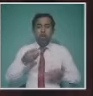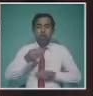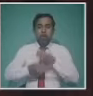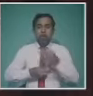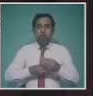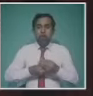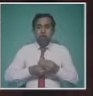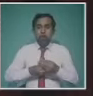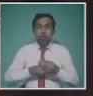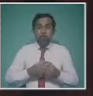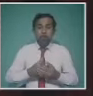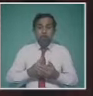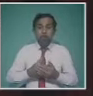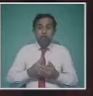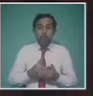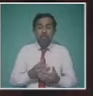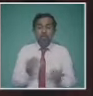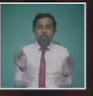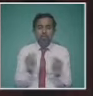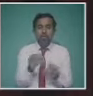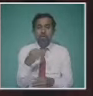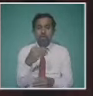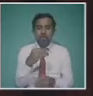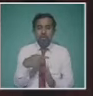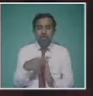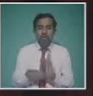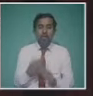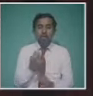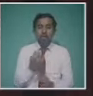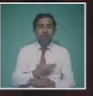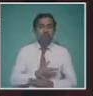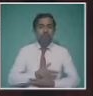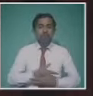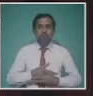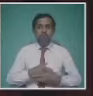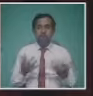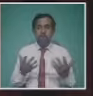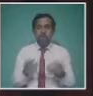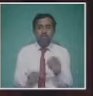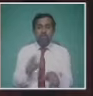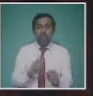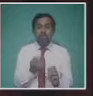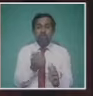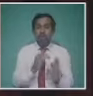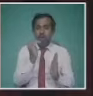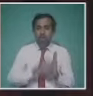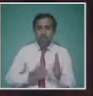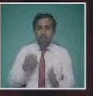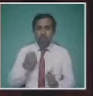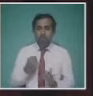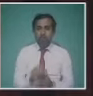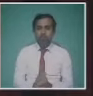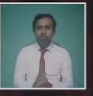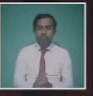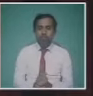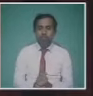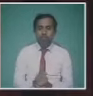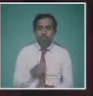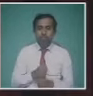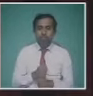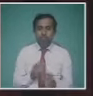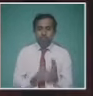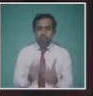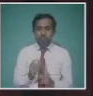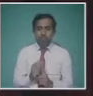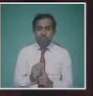වලින් අතු ඉදිරි රාවු සුද්ධ මූල සමාගම් මේ රටේ ආර්ථිකයේ මහා දවැන්ත විදියට මිනිසුන්ගෙන් හොරා ගන්න පටන් ගත්තා. කරු රාජ්‍ය මුදල්